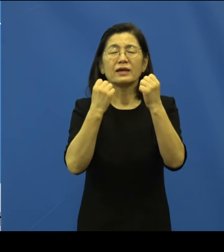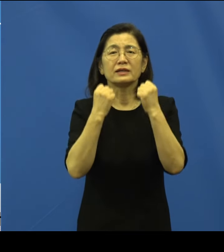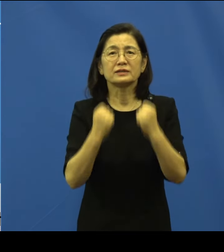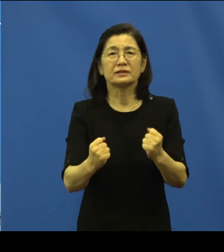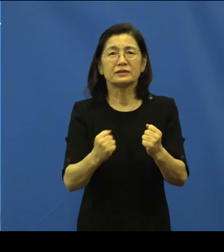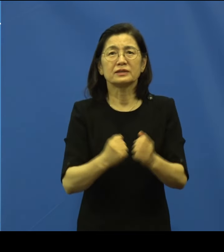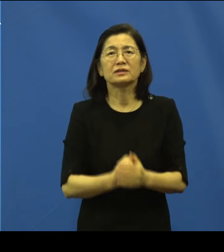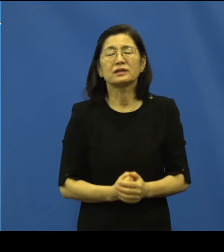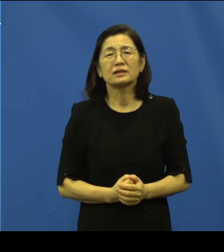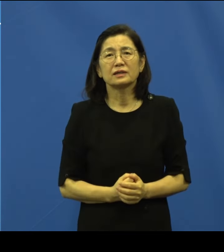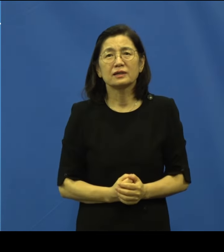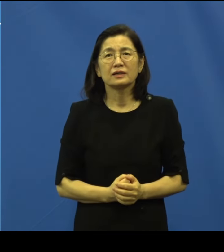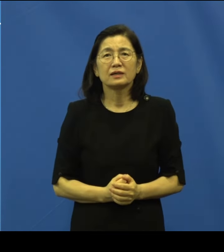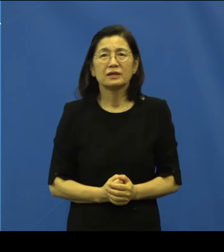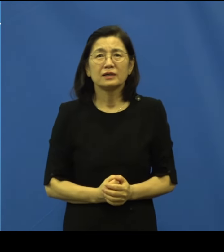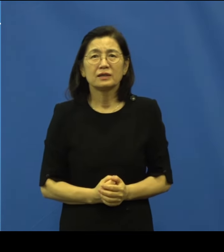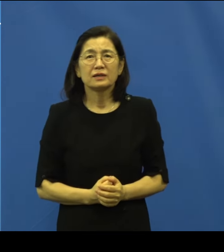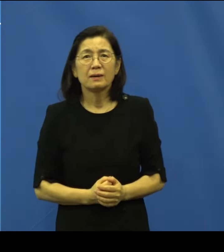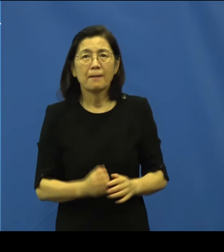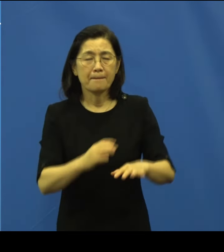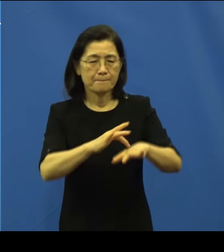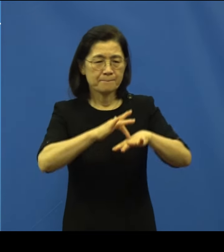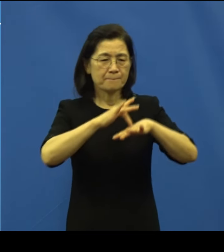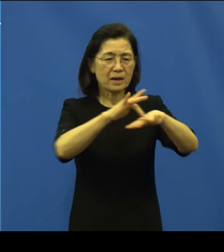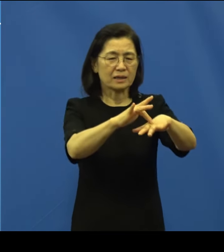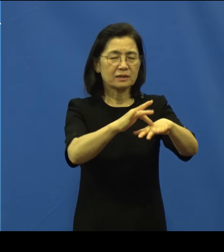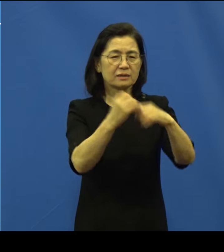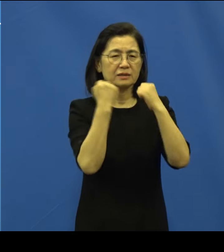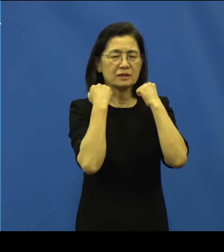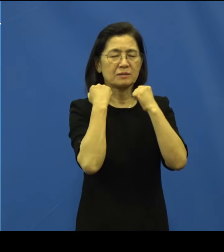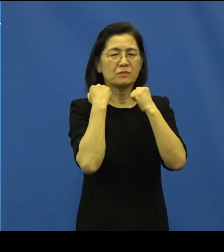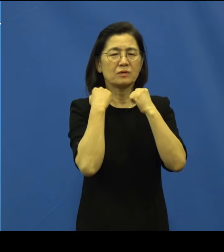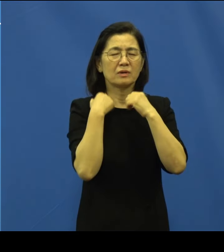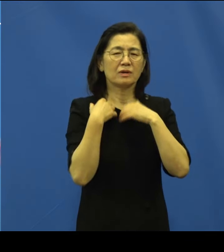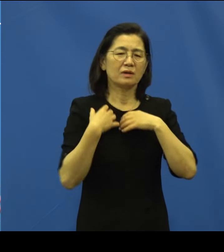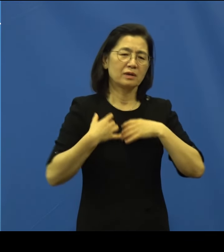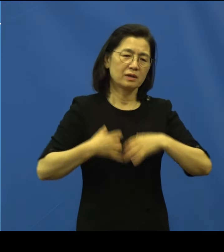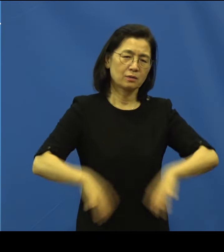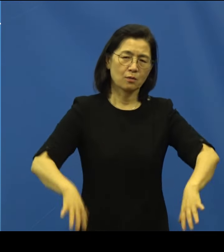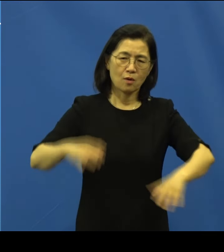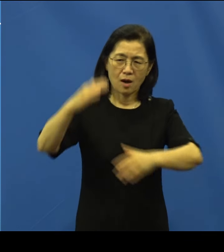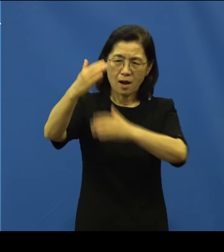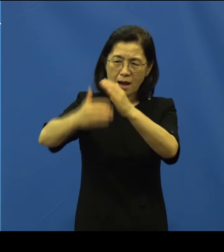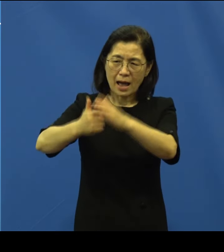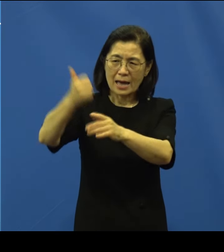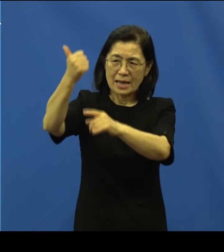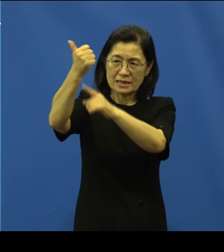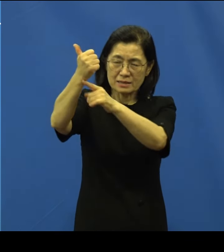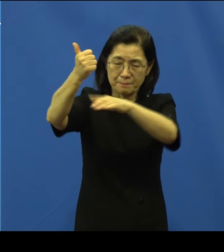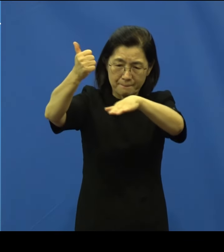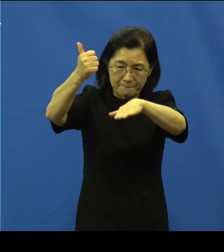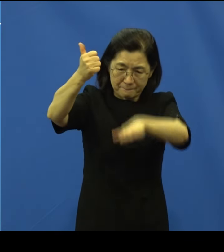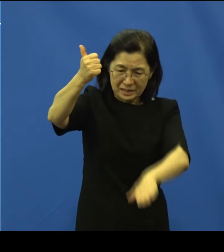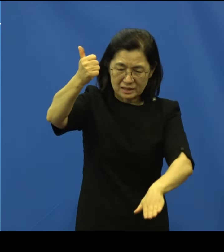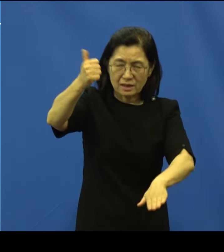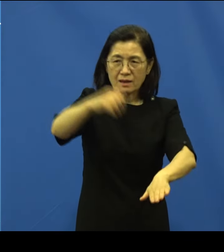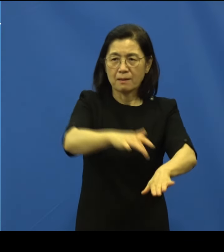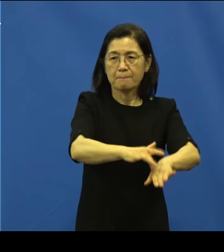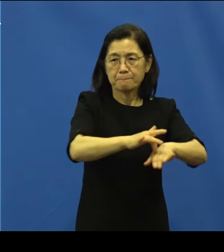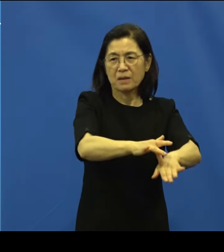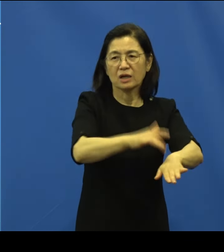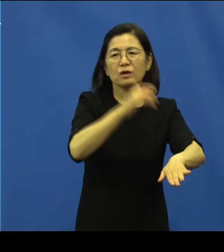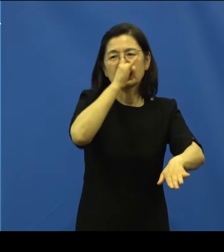전능하지 않습니다. 이미 마귀는 힘을 잃었어요. 하나님의 손 아래에 있습니다. 원수의 능력을 과대평가하지